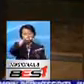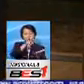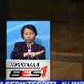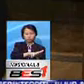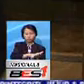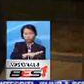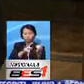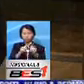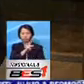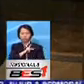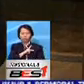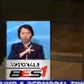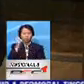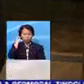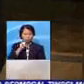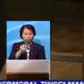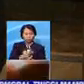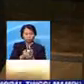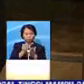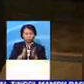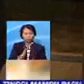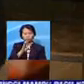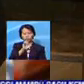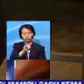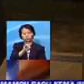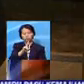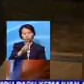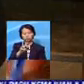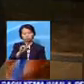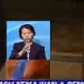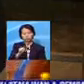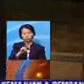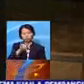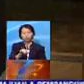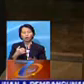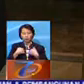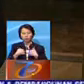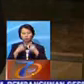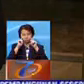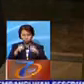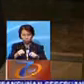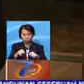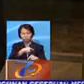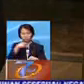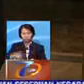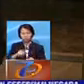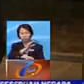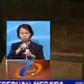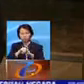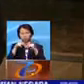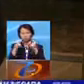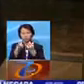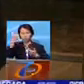sendiri oleh Ketua Setiausaha Perbendaharaan Tan Sri Muhammad Irwan Seriga Abdullah yang turut berada di sini sebagai sebahagian daripada